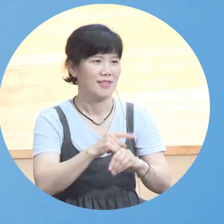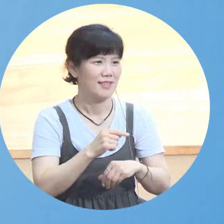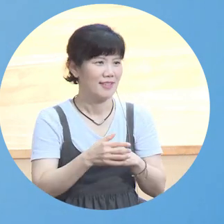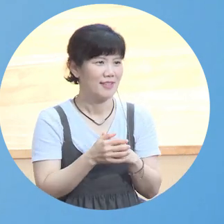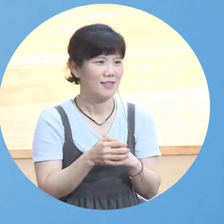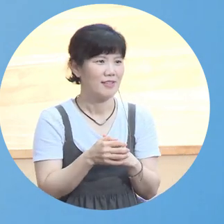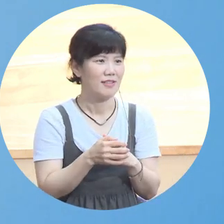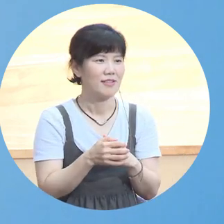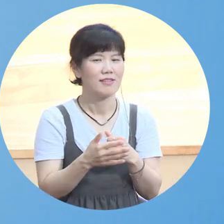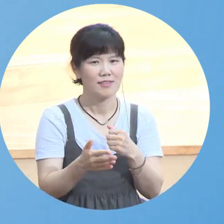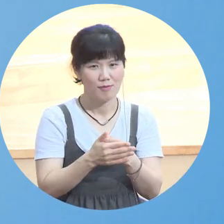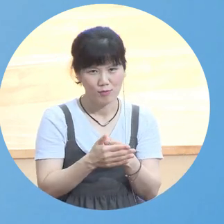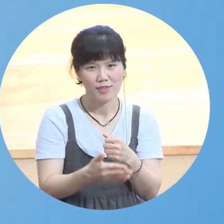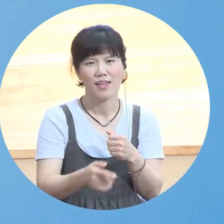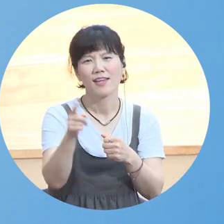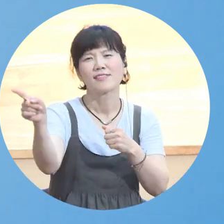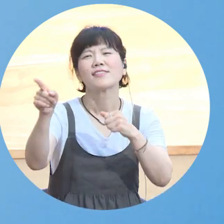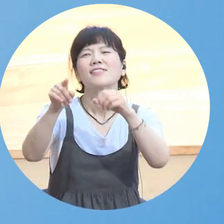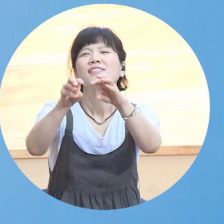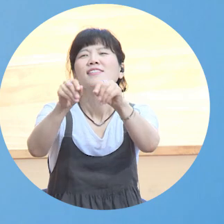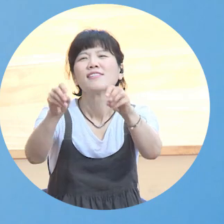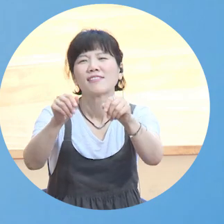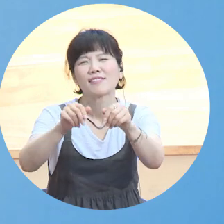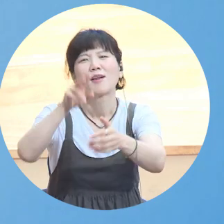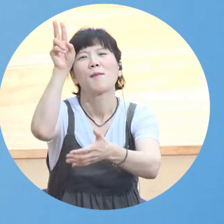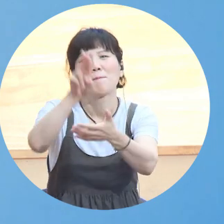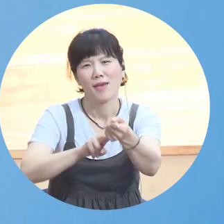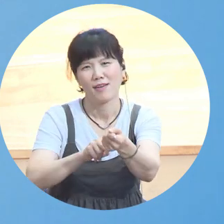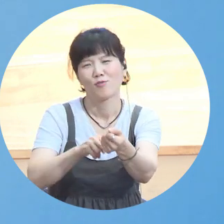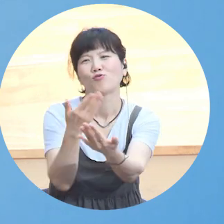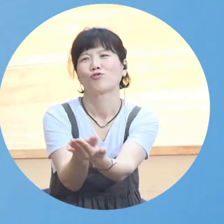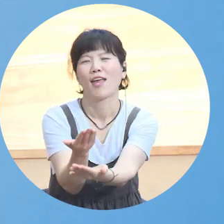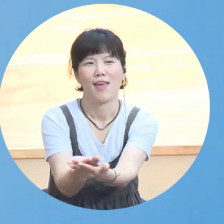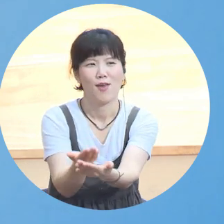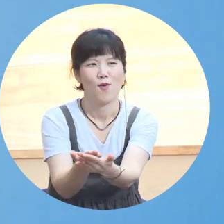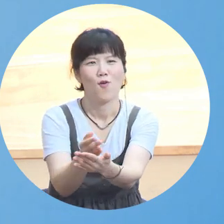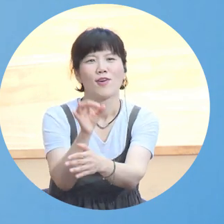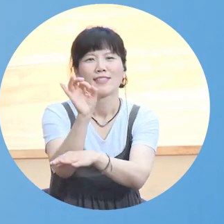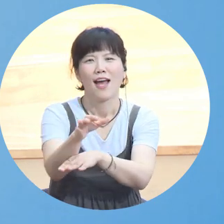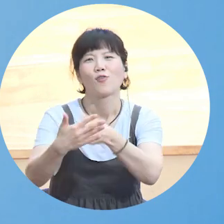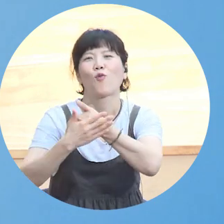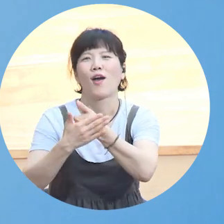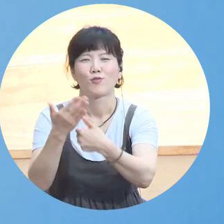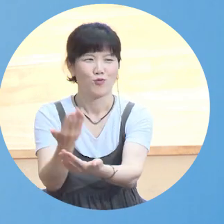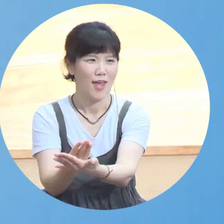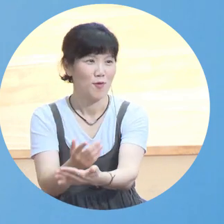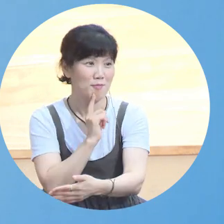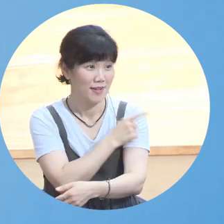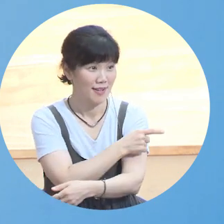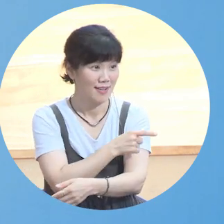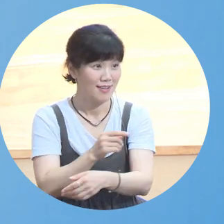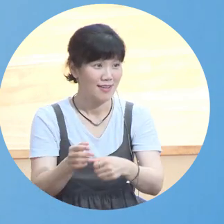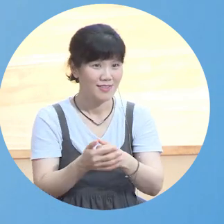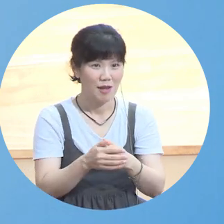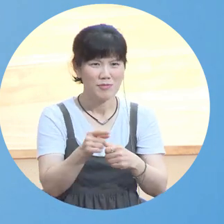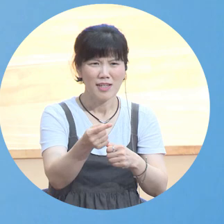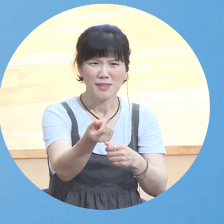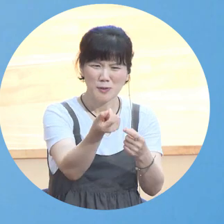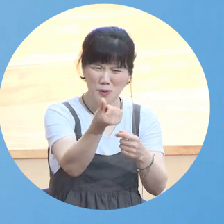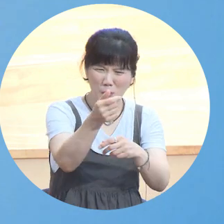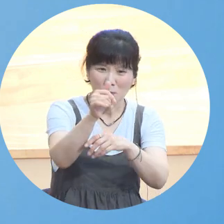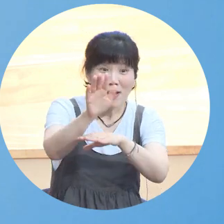흙을 매각해 주시기를 바랍니다 그 쪼그만 1시골 교에 그 교회는 예정된 대로